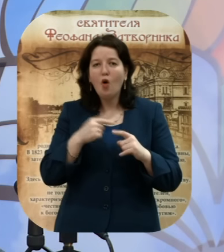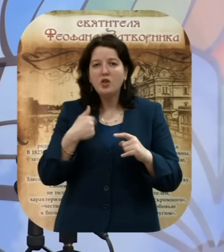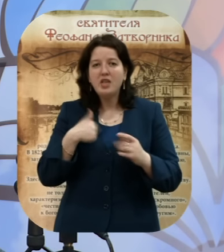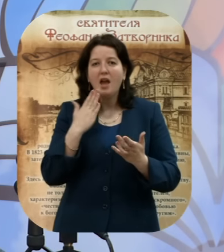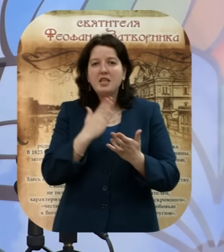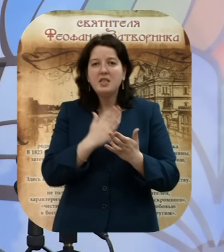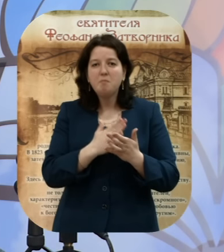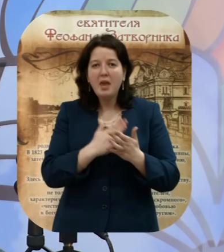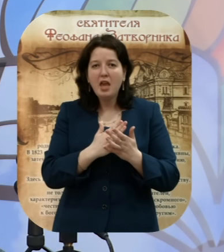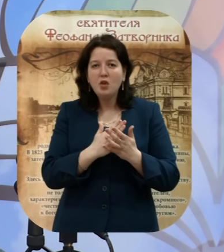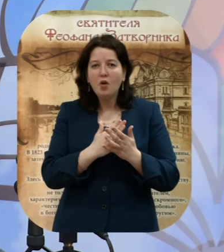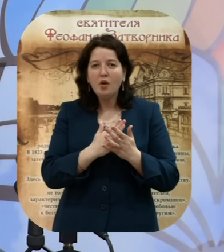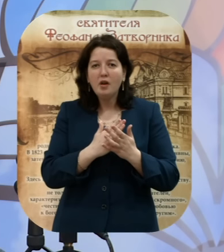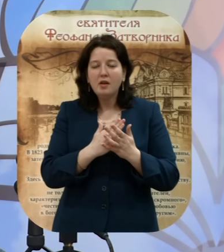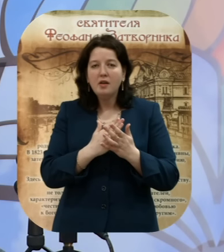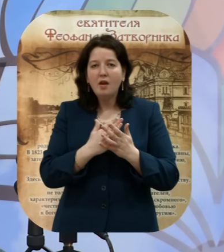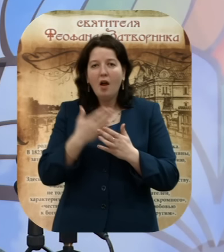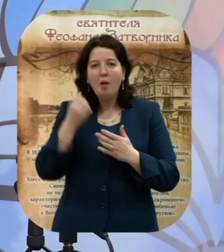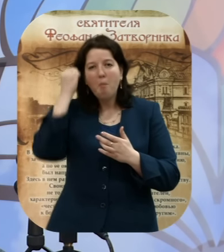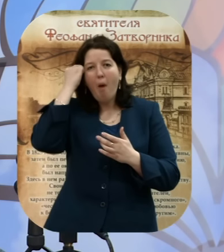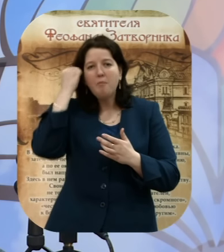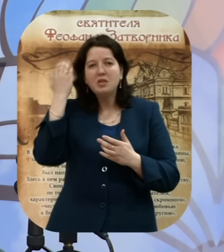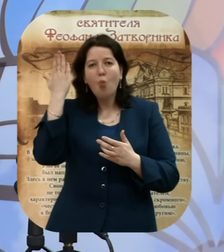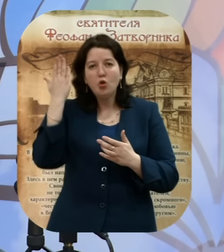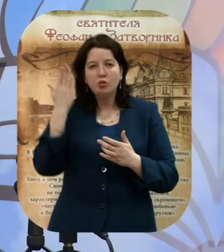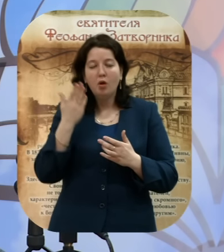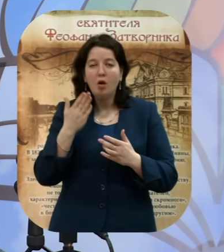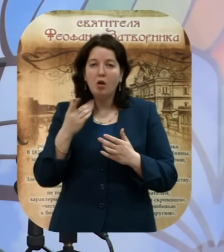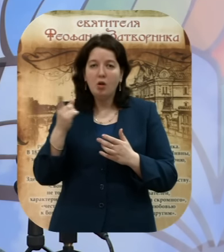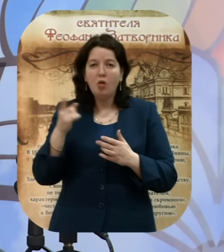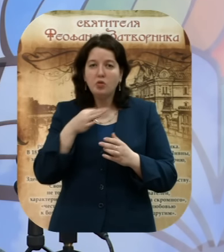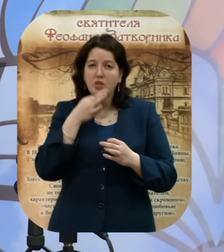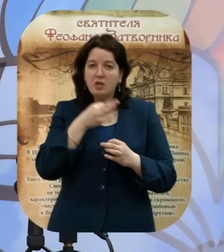имею непрестанную память Божию, знаете,